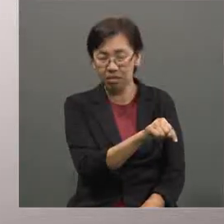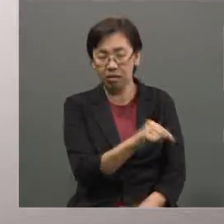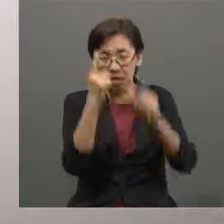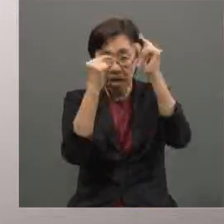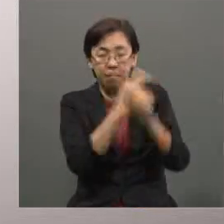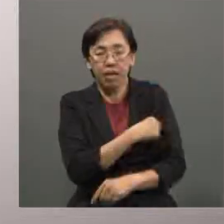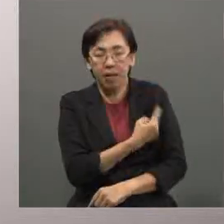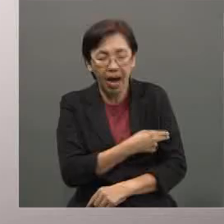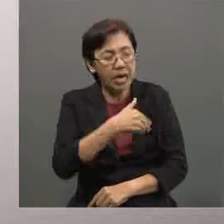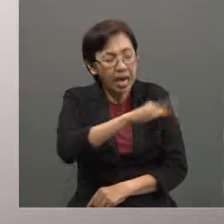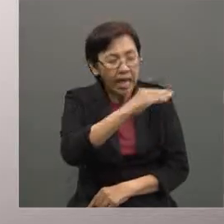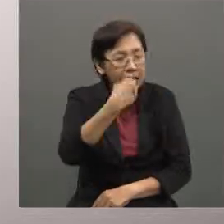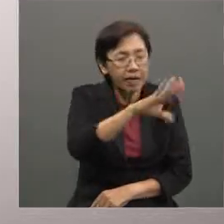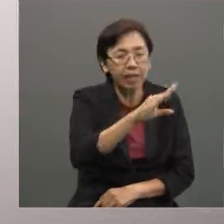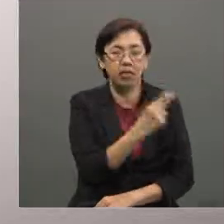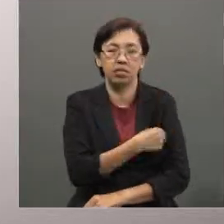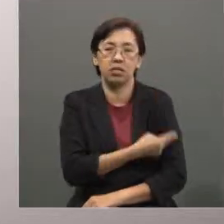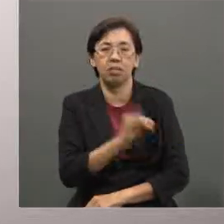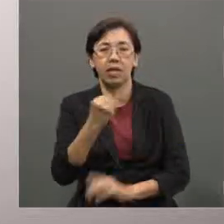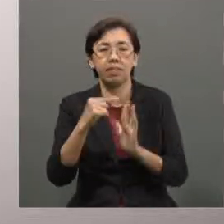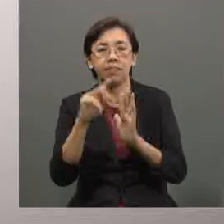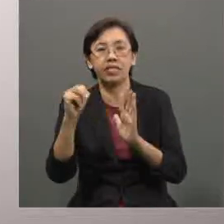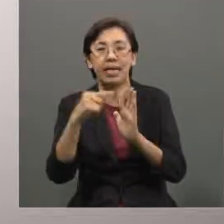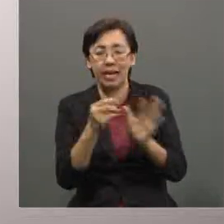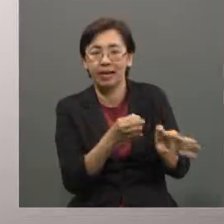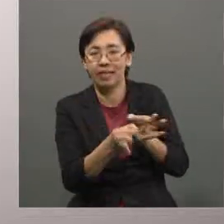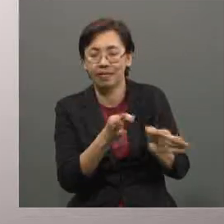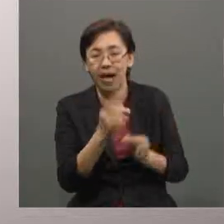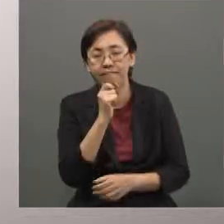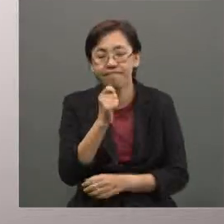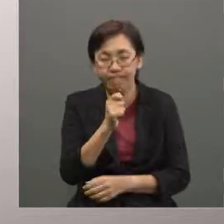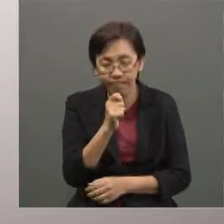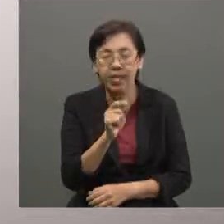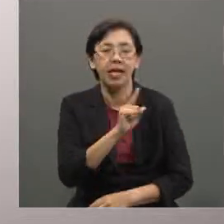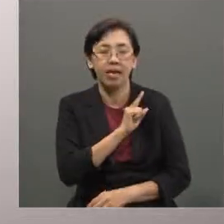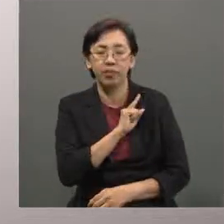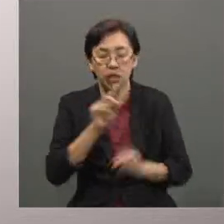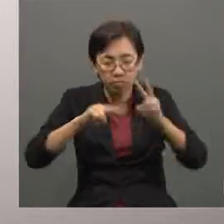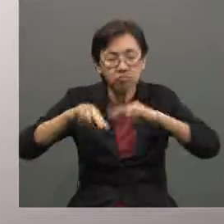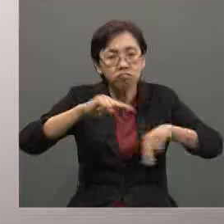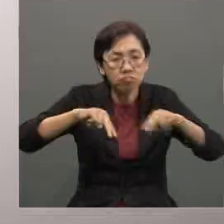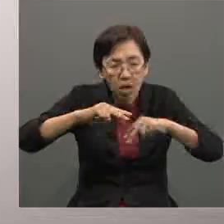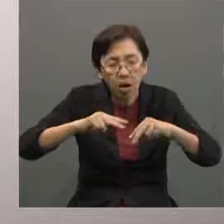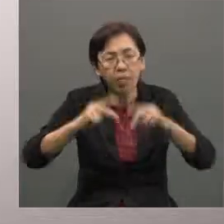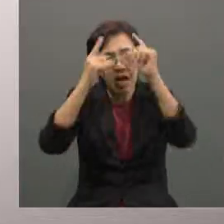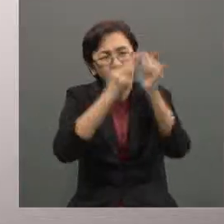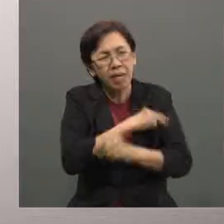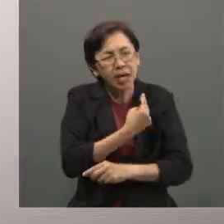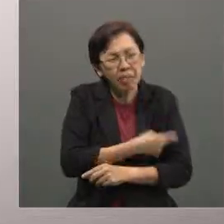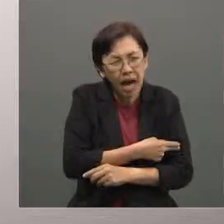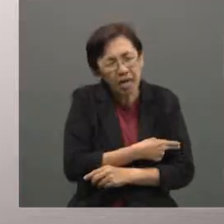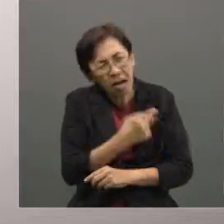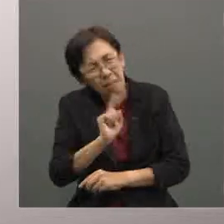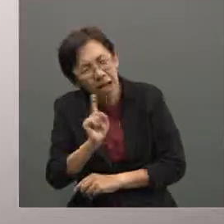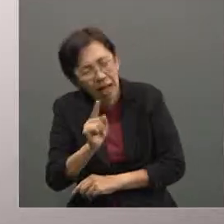ให้เขากลับไปเนี่ยก็คือโรงพยาบาลจนะวันนี้ก็ออกมาแถลงนะครับแล้วก็บอกว่าจะมีการสอบสวนในส่วนที่ผู้เสียหายร้องเรียนมา